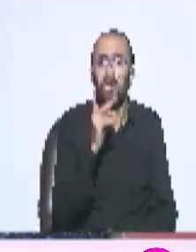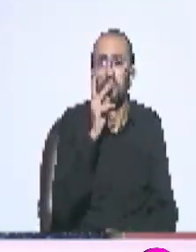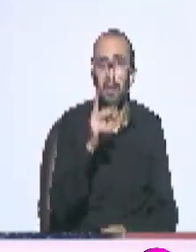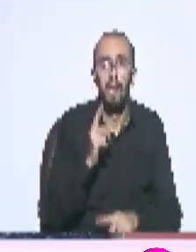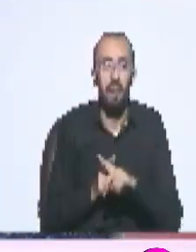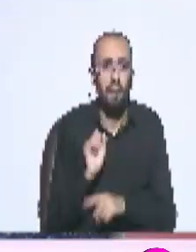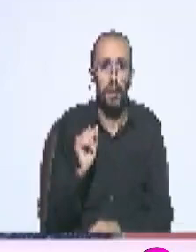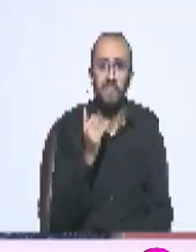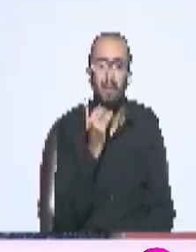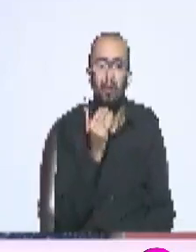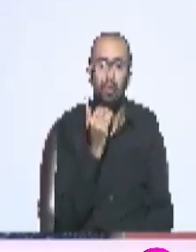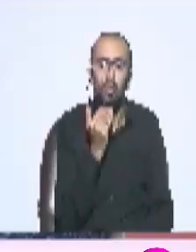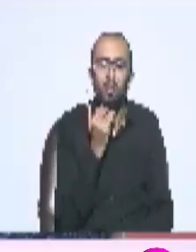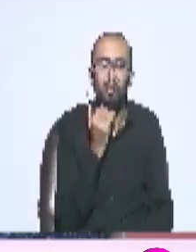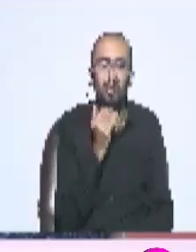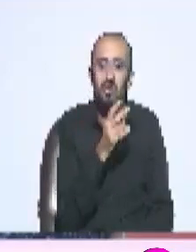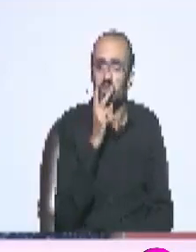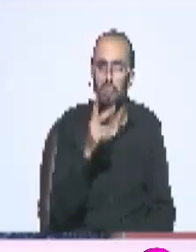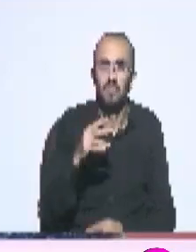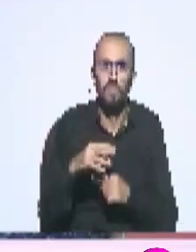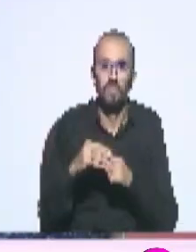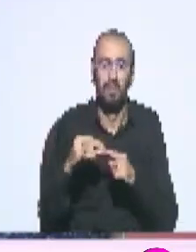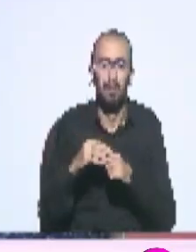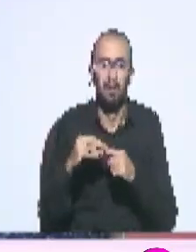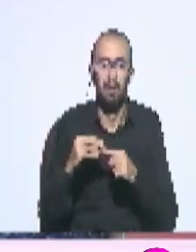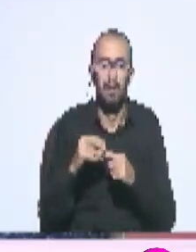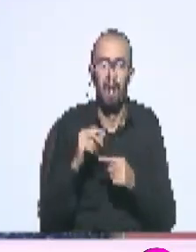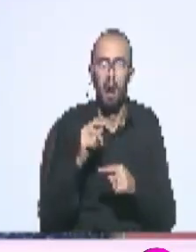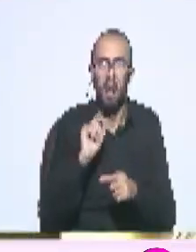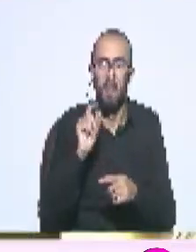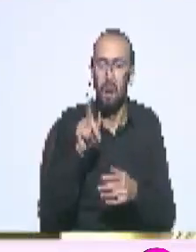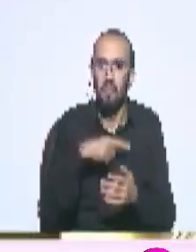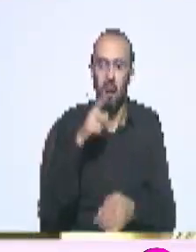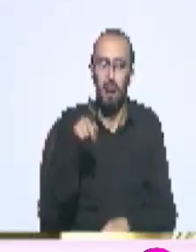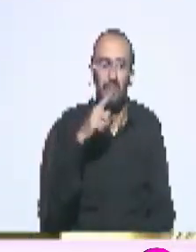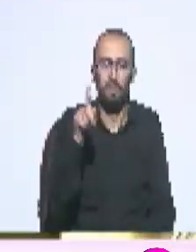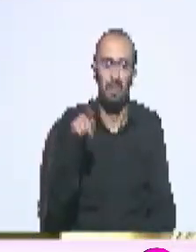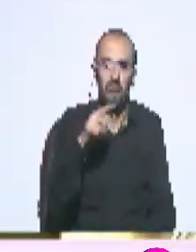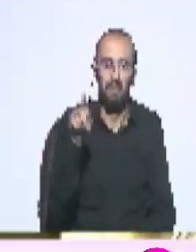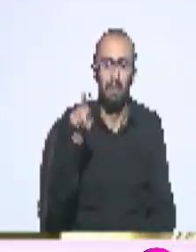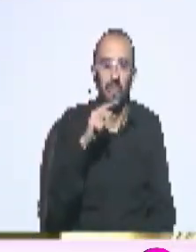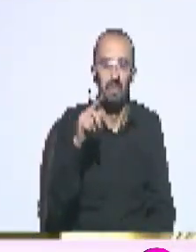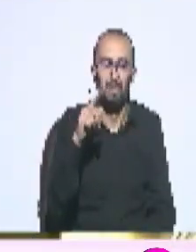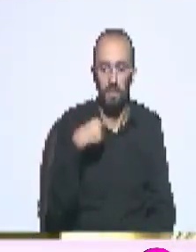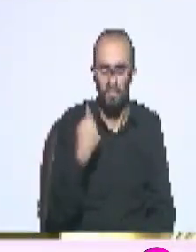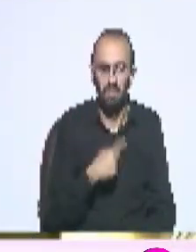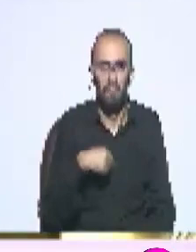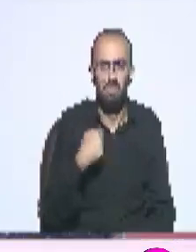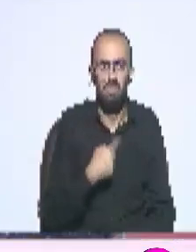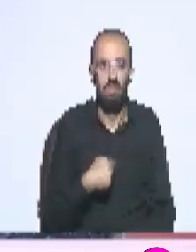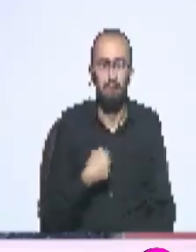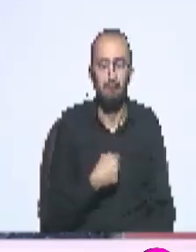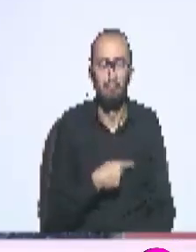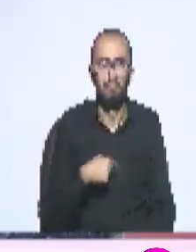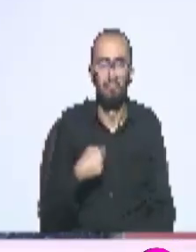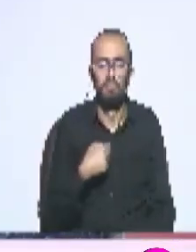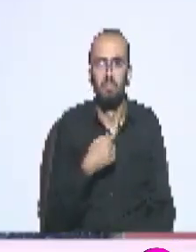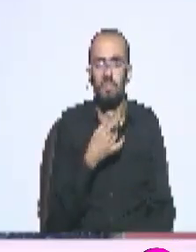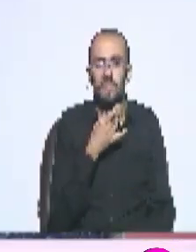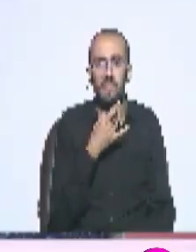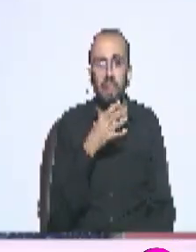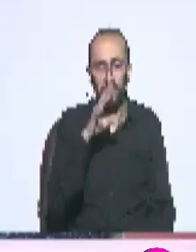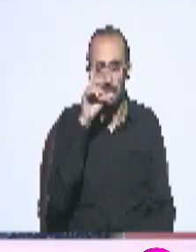الايجابيه طول الوقت الناس كانت ماشيه بقلم احمر وعمالين بيقولوا له ده غلط محتاج تغير ده لا اعمل الصح ولما عمل